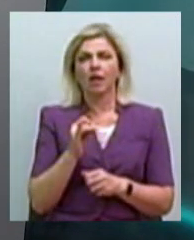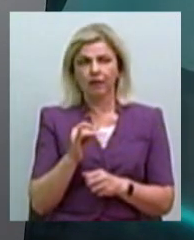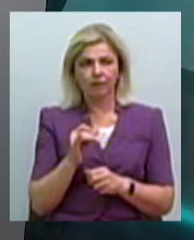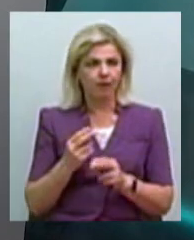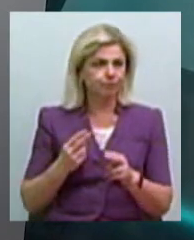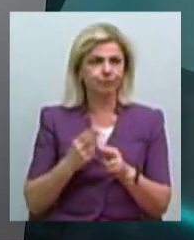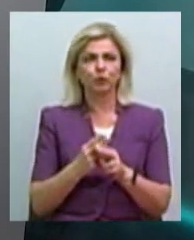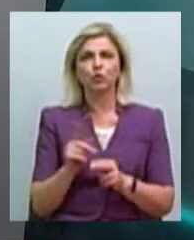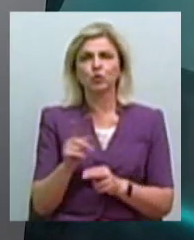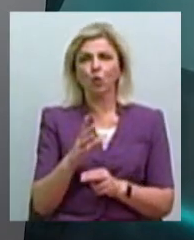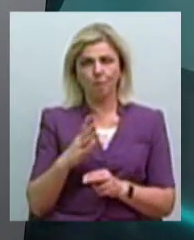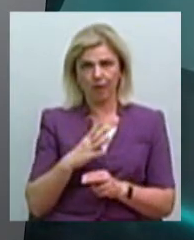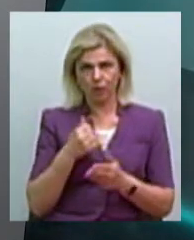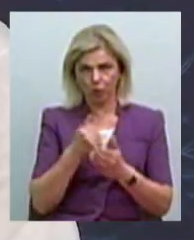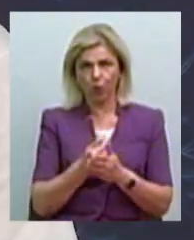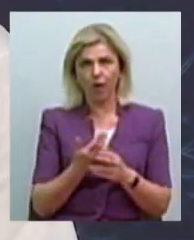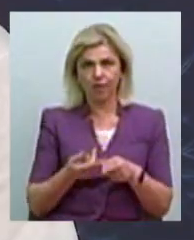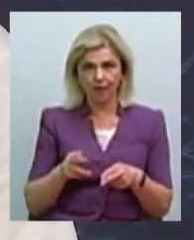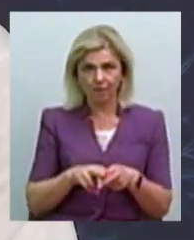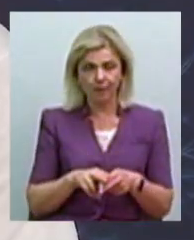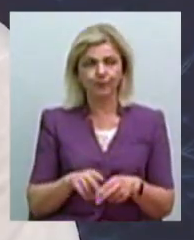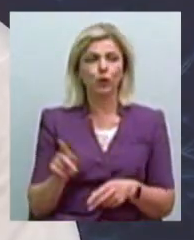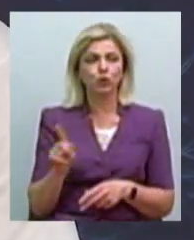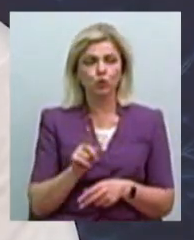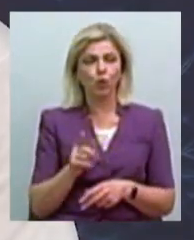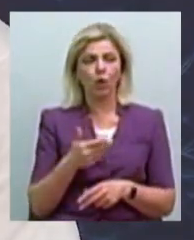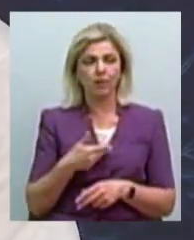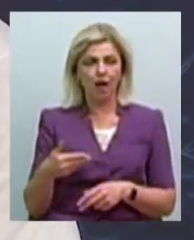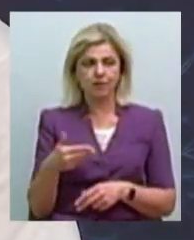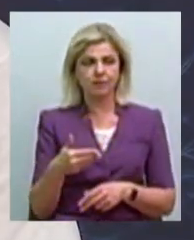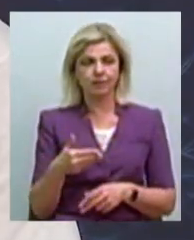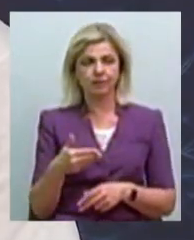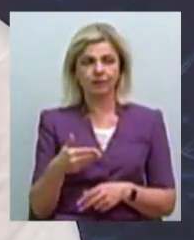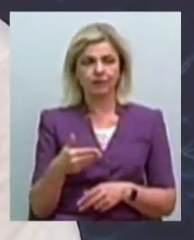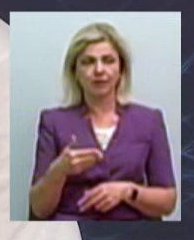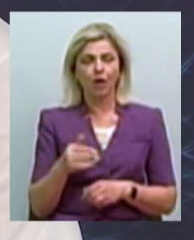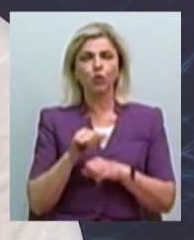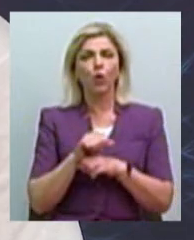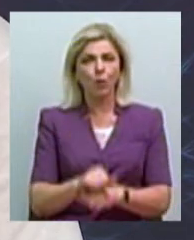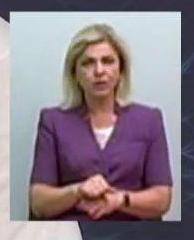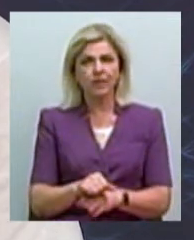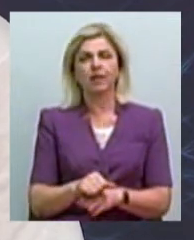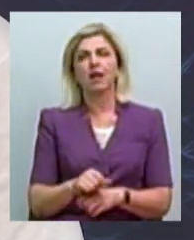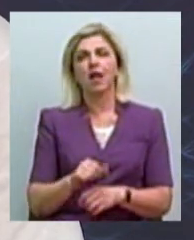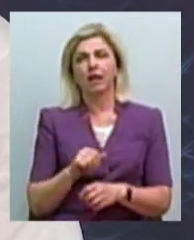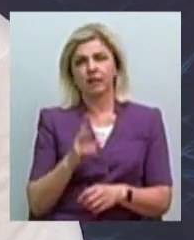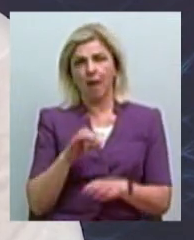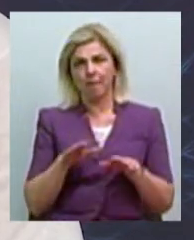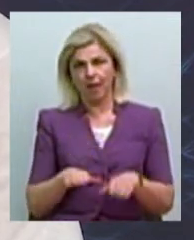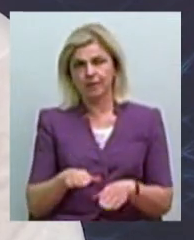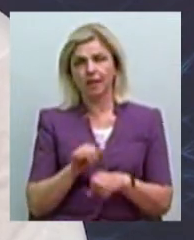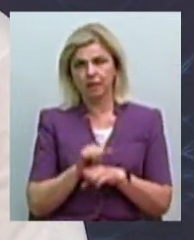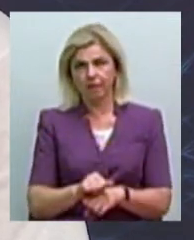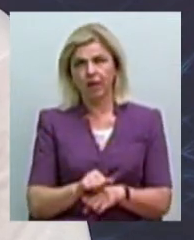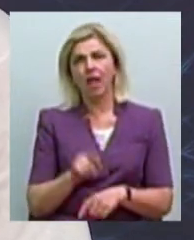нас присутствовало до этого. Да, то есть то, что нас якорило, тормозило, держало на месте, иногда тянуло на